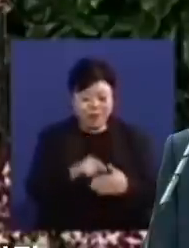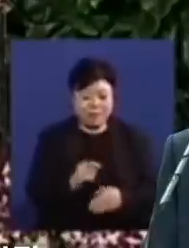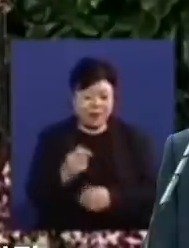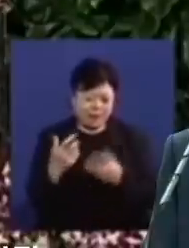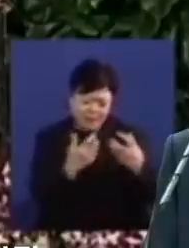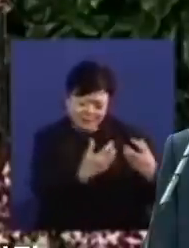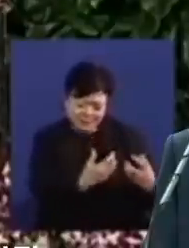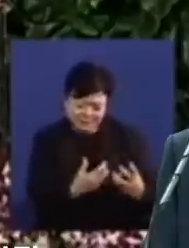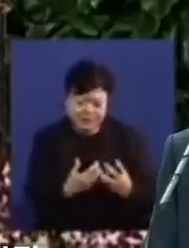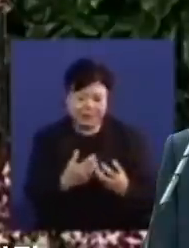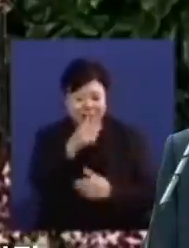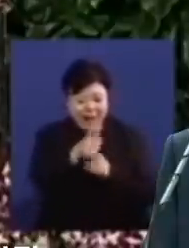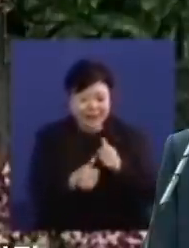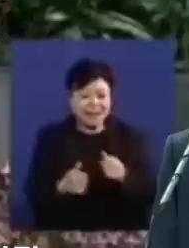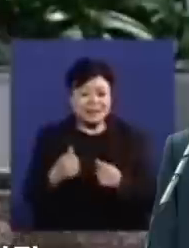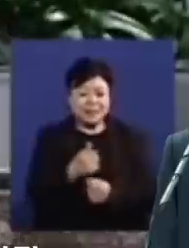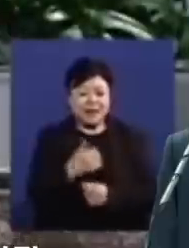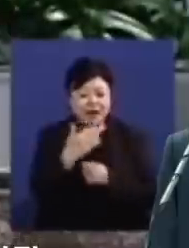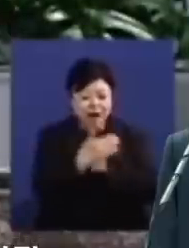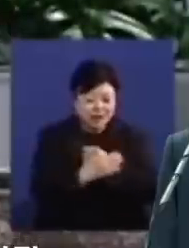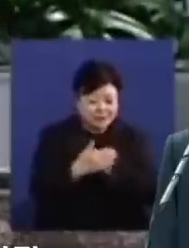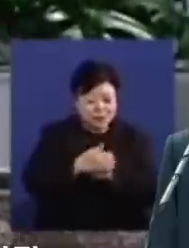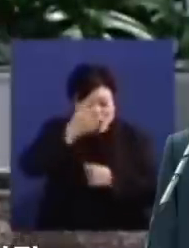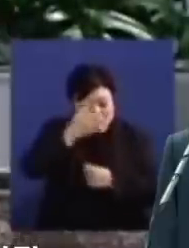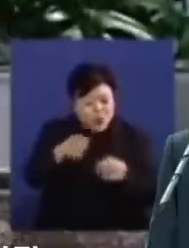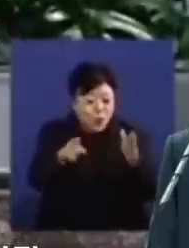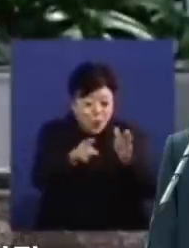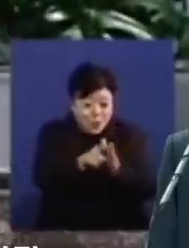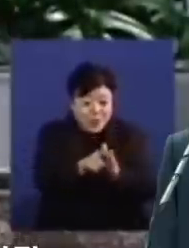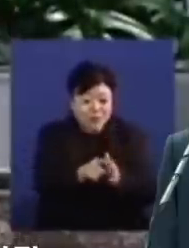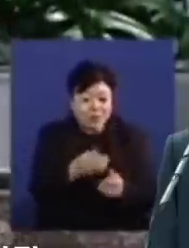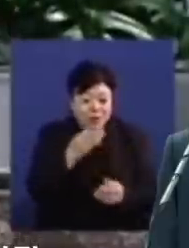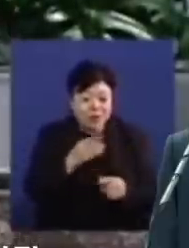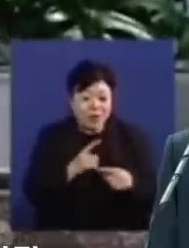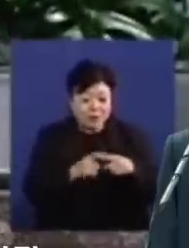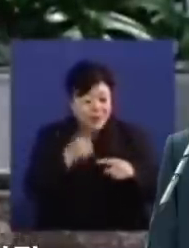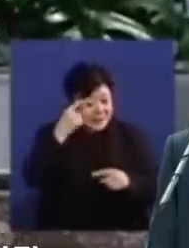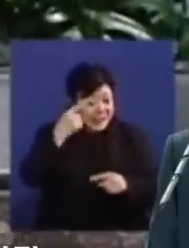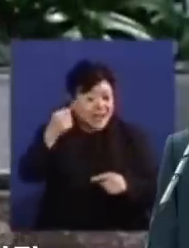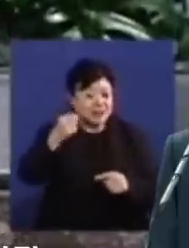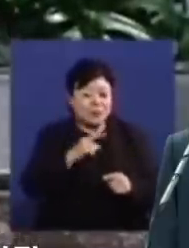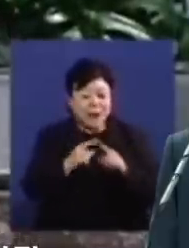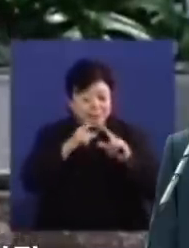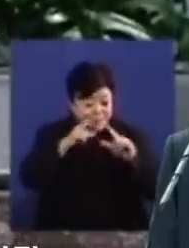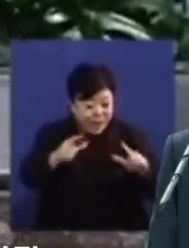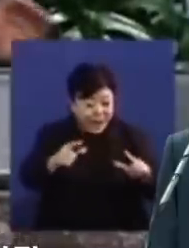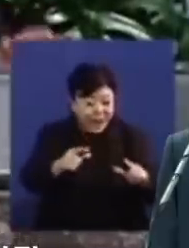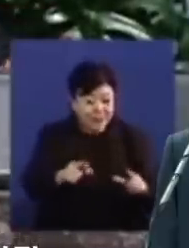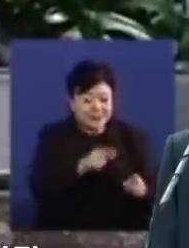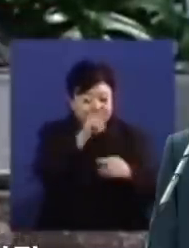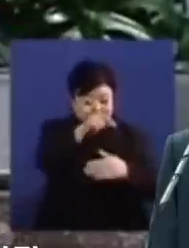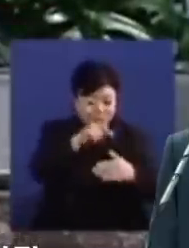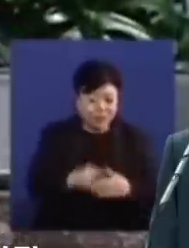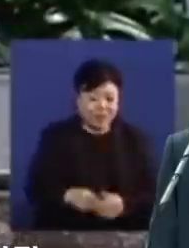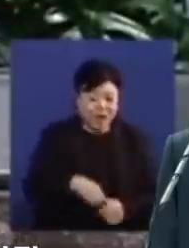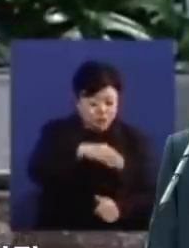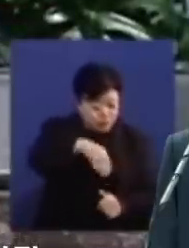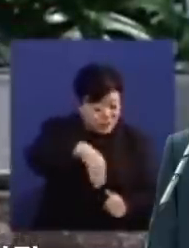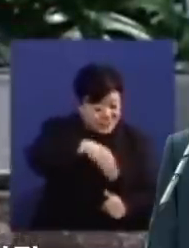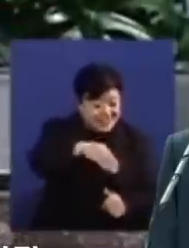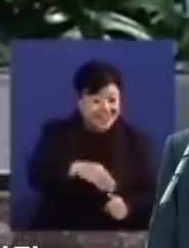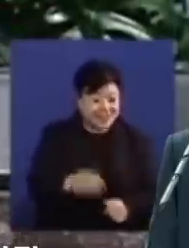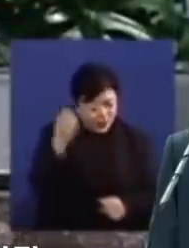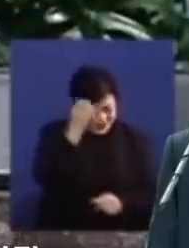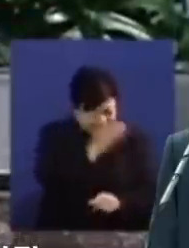가득하고 하나님의 은총을 꿈꾸고 믿고 긍정적인 말을 하고 나가면 생활의 분위기가